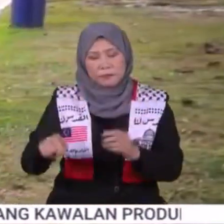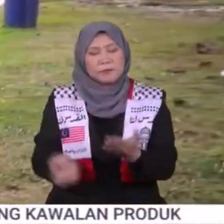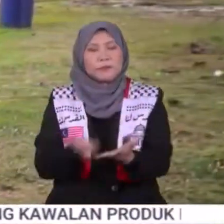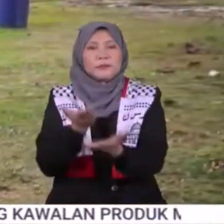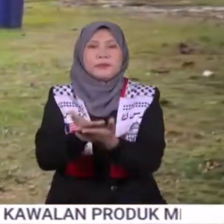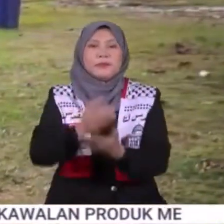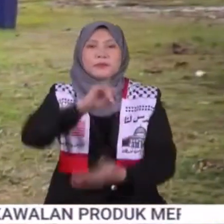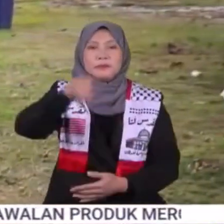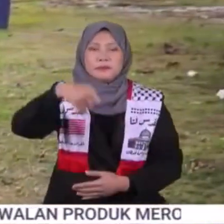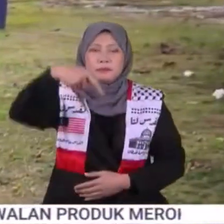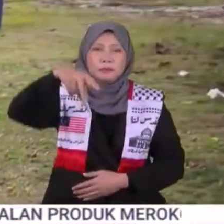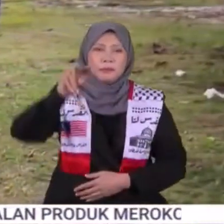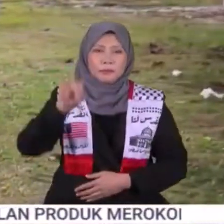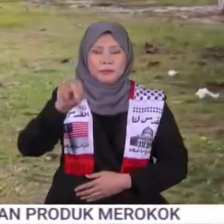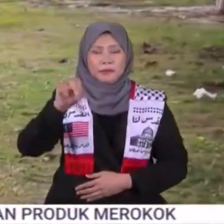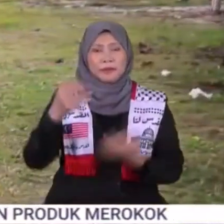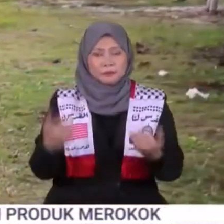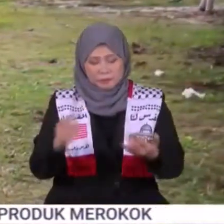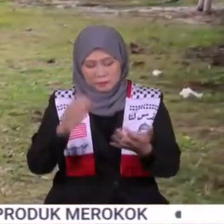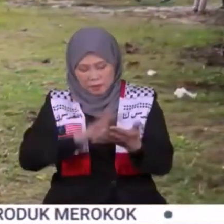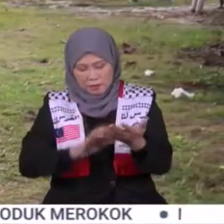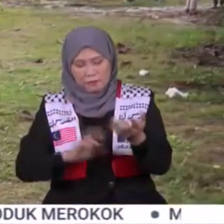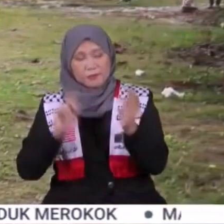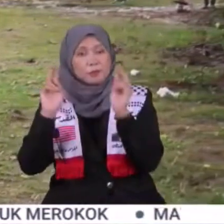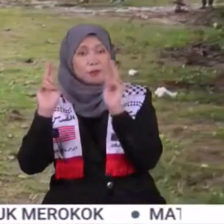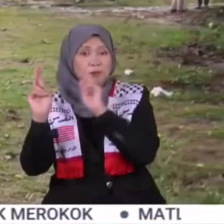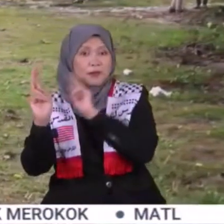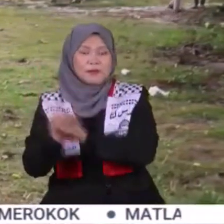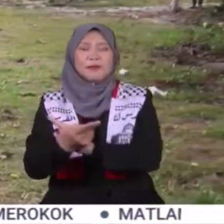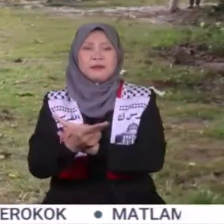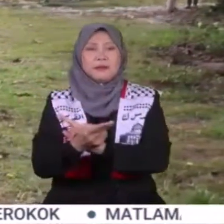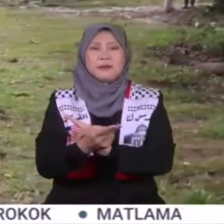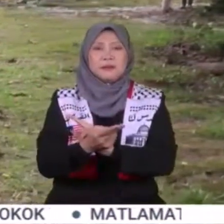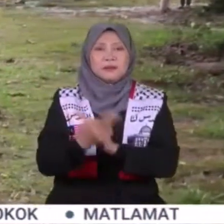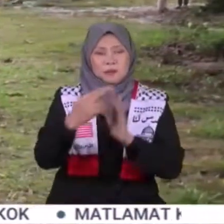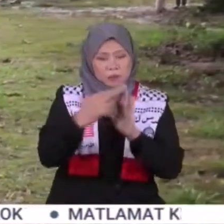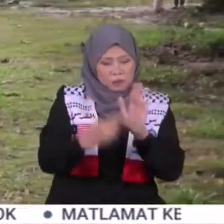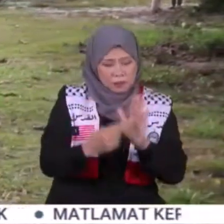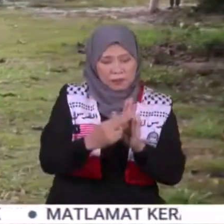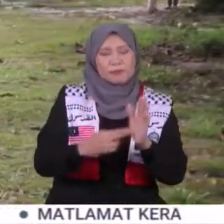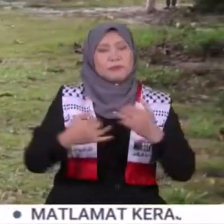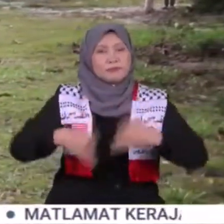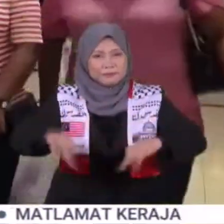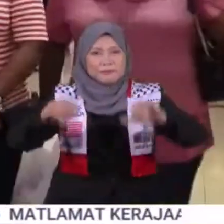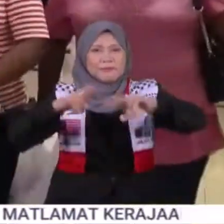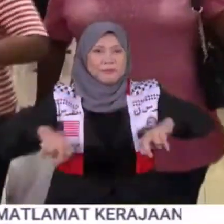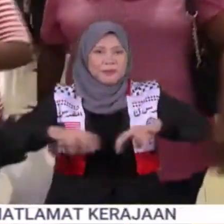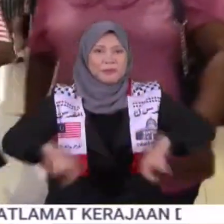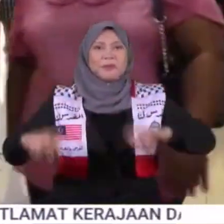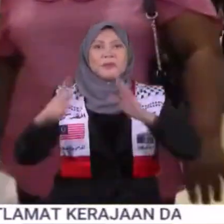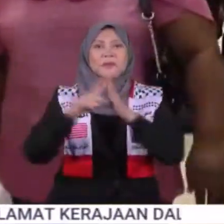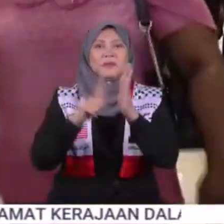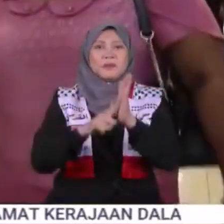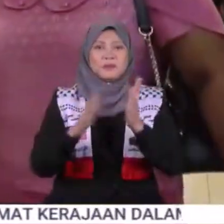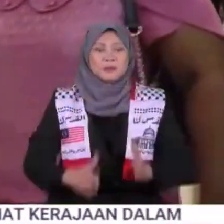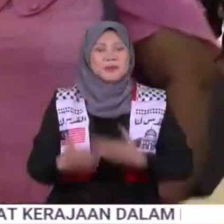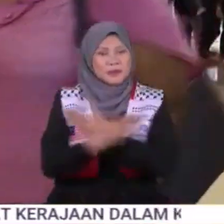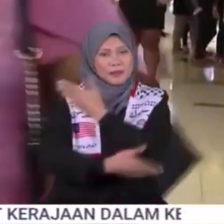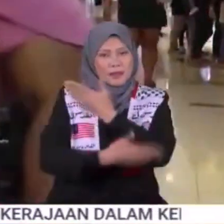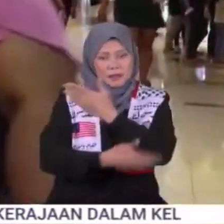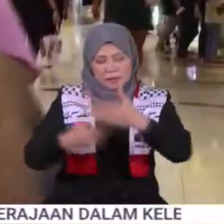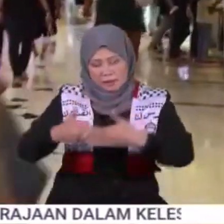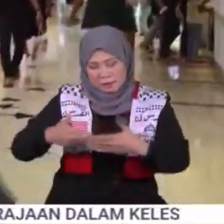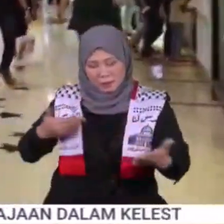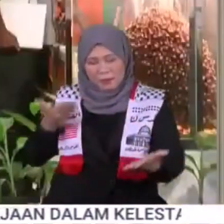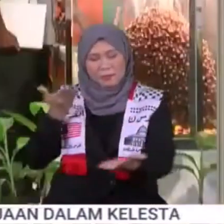jpn ketika ini draf pindaan perlembagaan itu sedang diperhalusi jabatan peguam negara sebelum dibentang